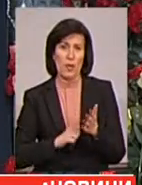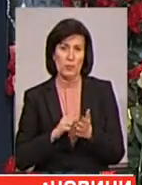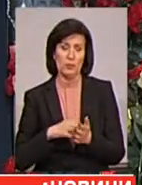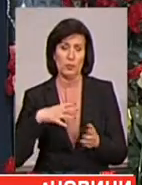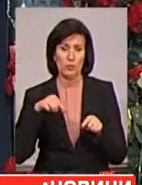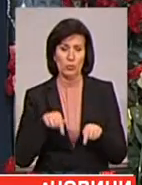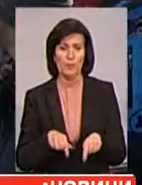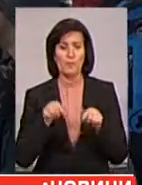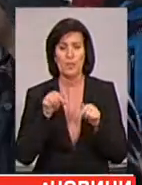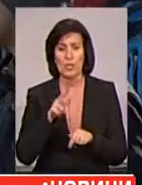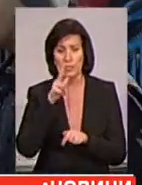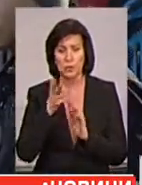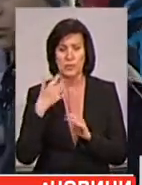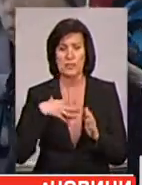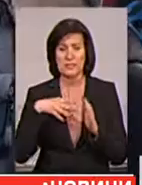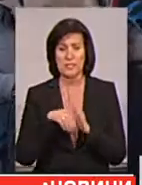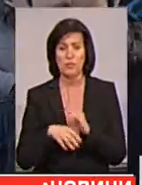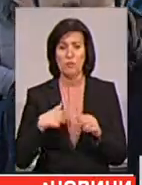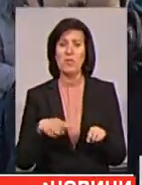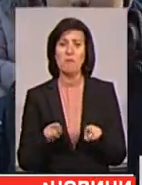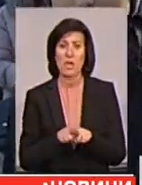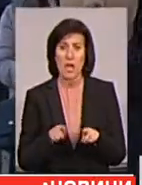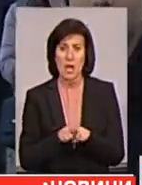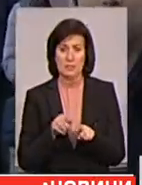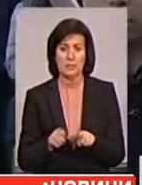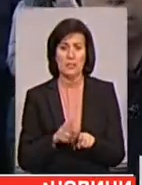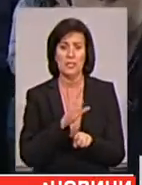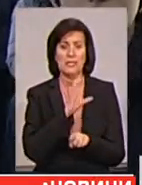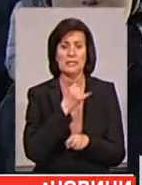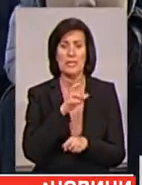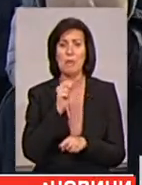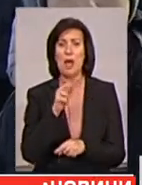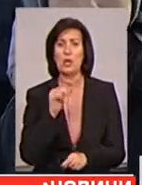тут. Тут 3 роки тому загинув мій брат Сергій